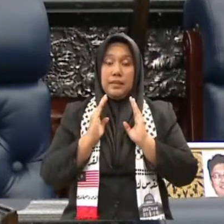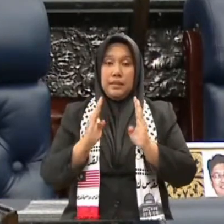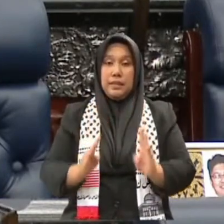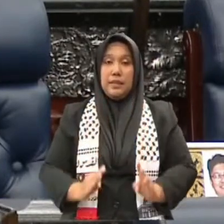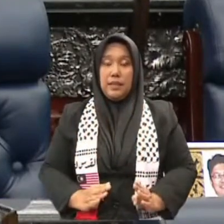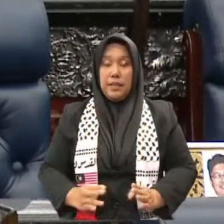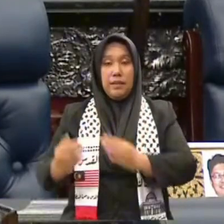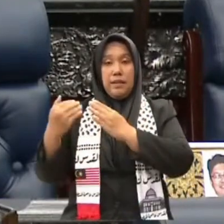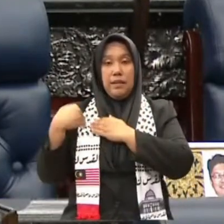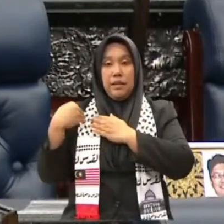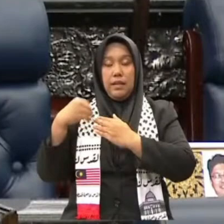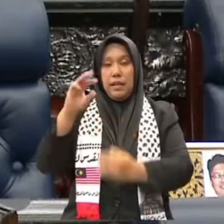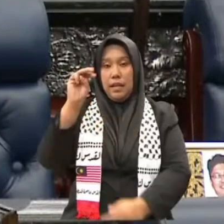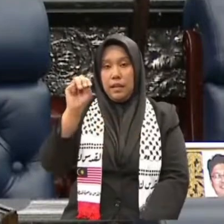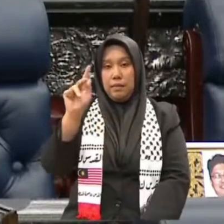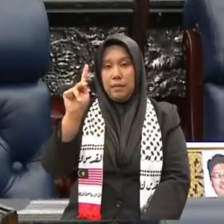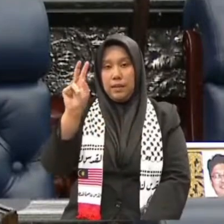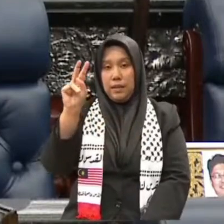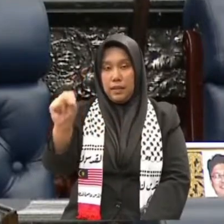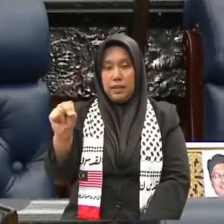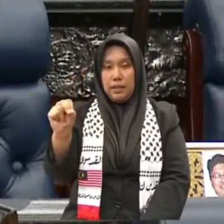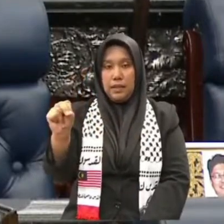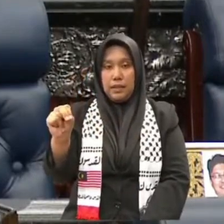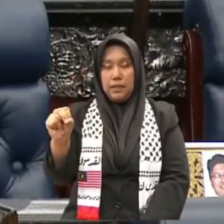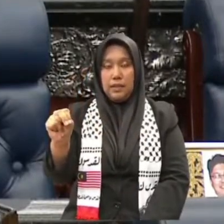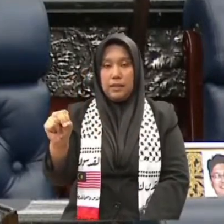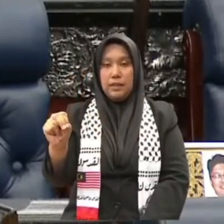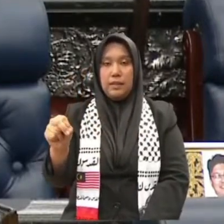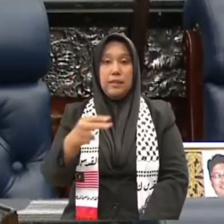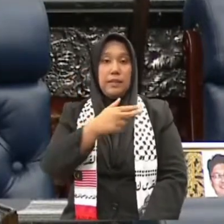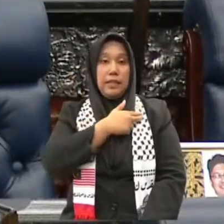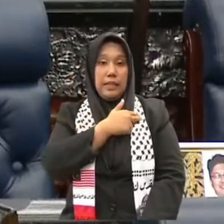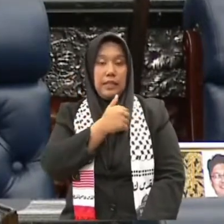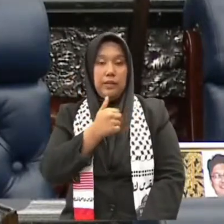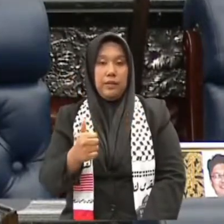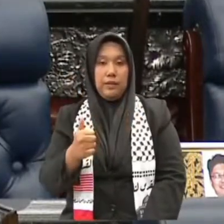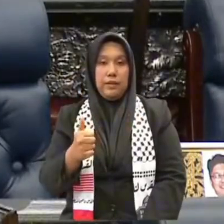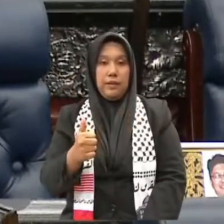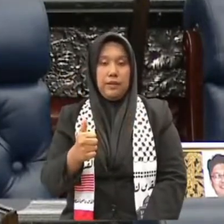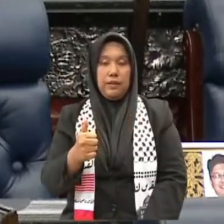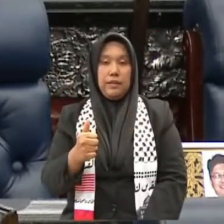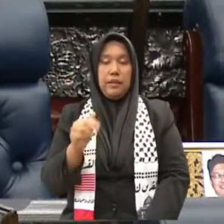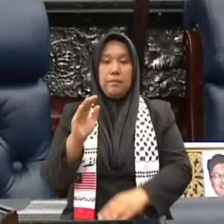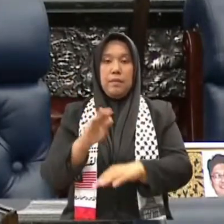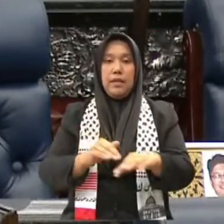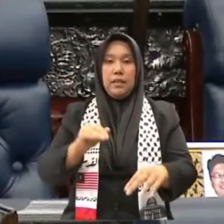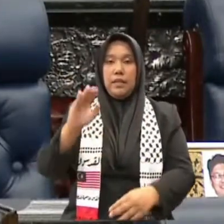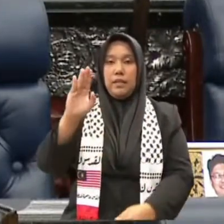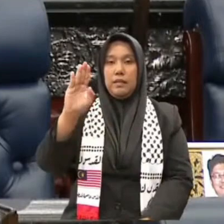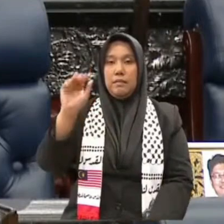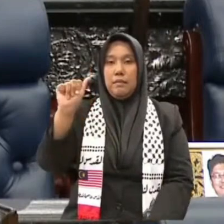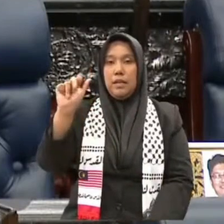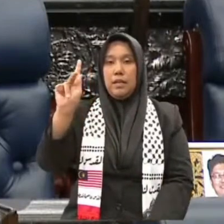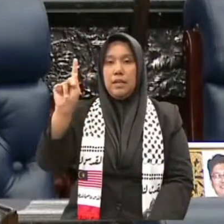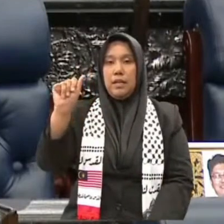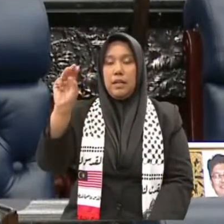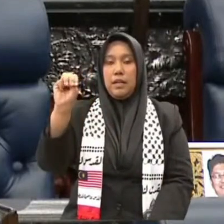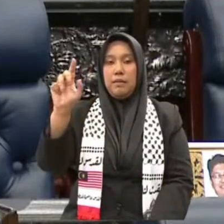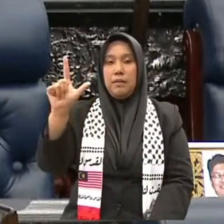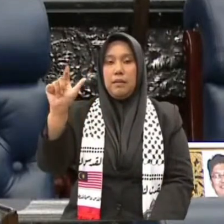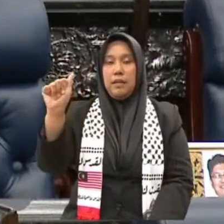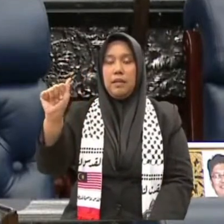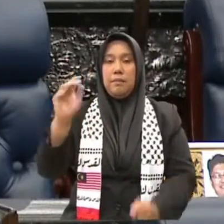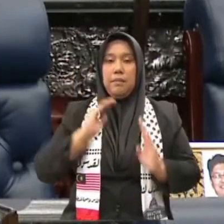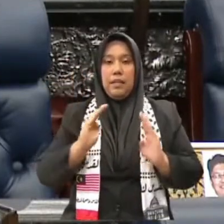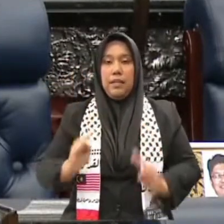dipertanggungjawabkan adalah MKN dan di pihak Indonesia apa yang dipanggil Bakamla, Badan Keamanan Laut. Jadi